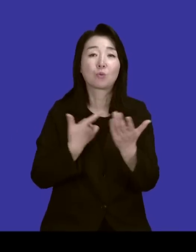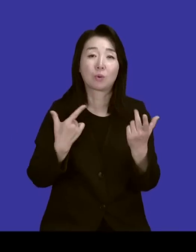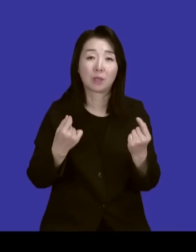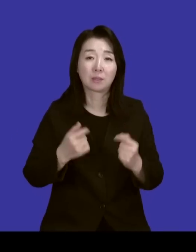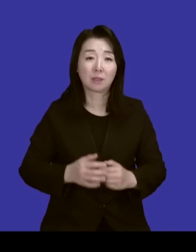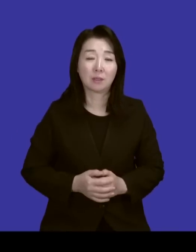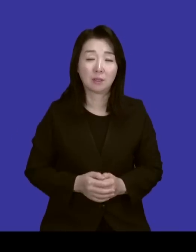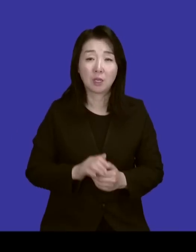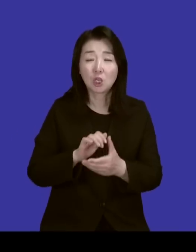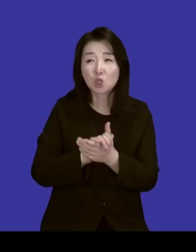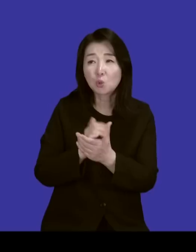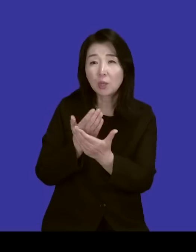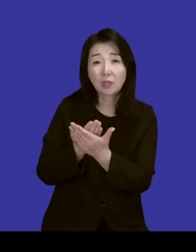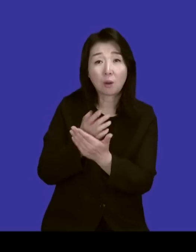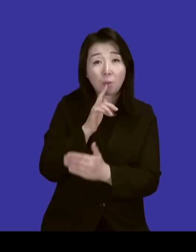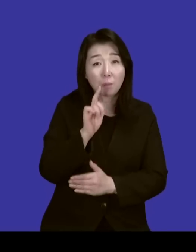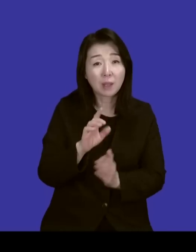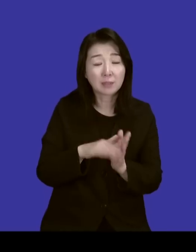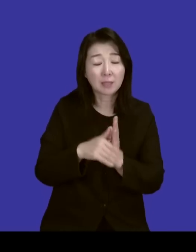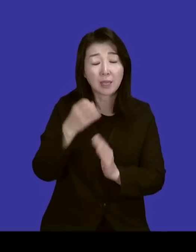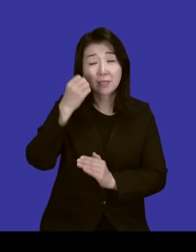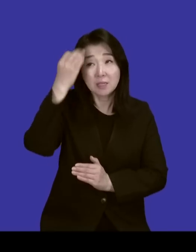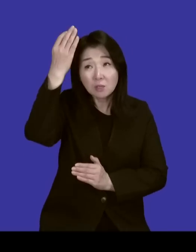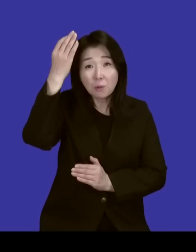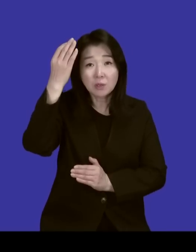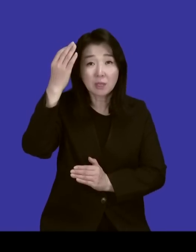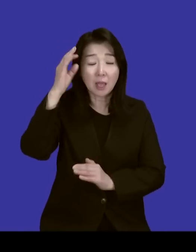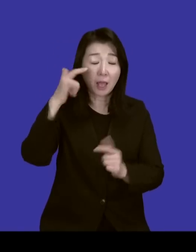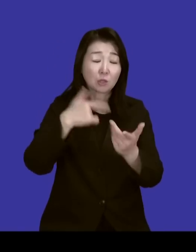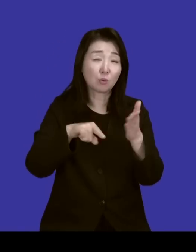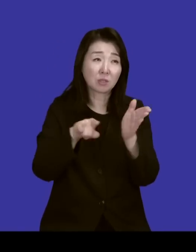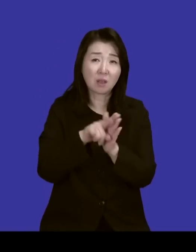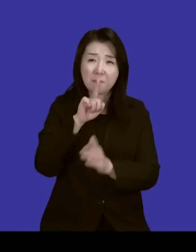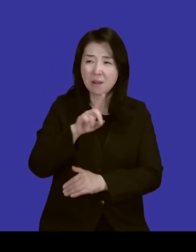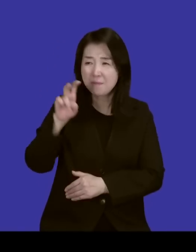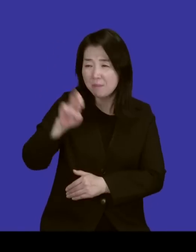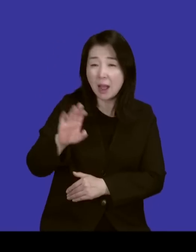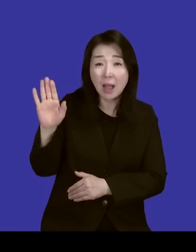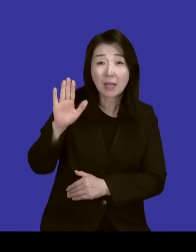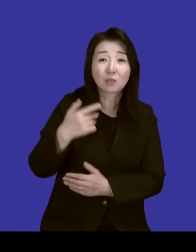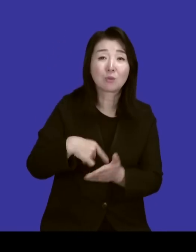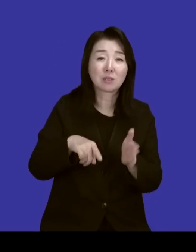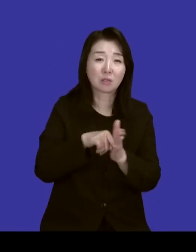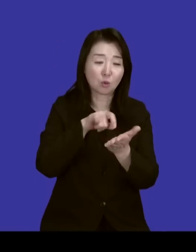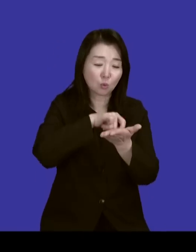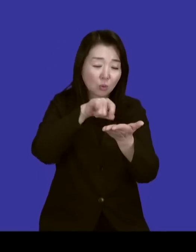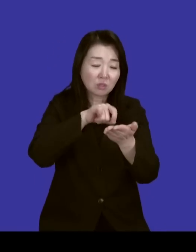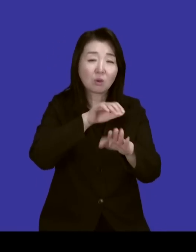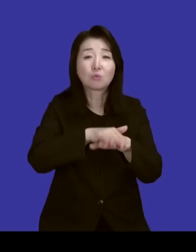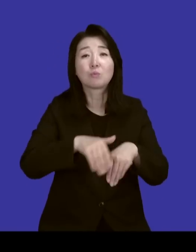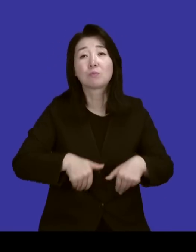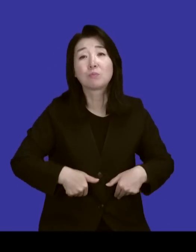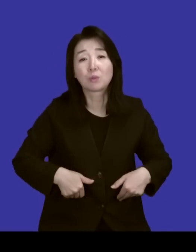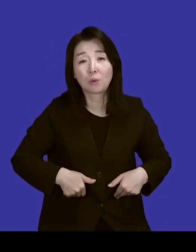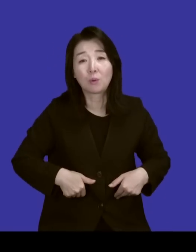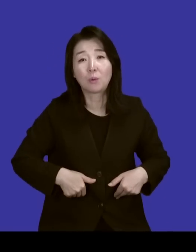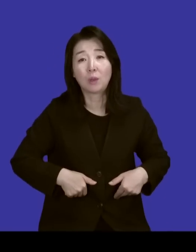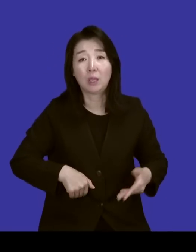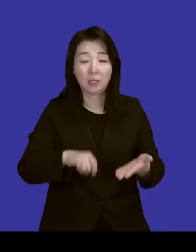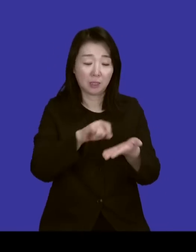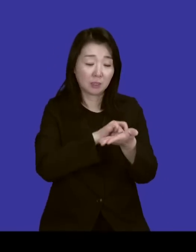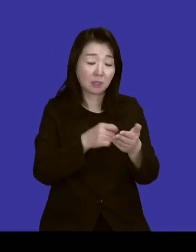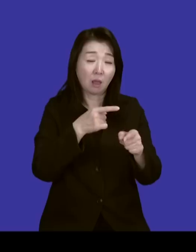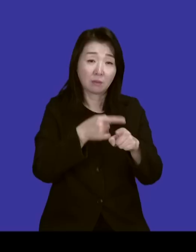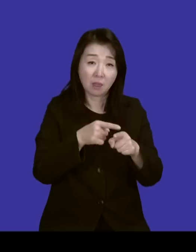그래서 기도해 달라고 그러면 잊어버리지 않으려면 공수표 띄지 않으려면 써야 돼. 썼다가